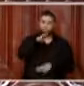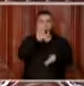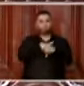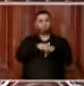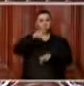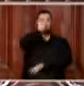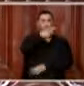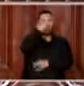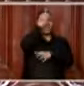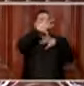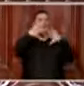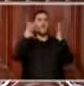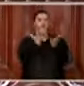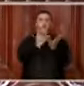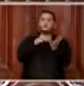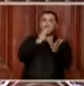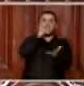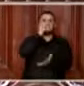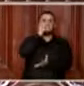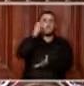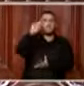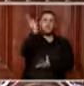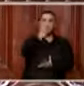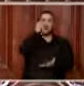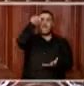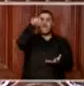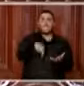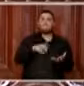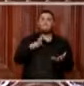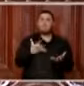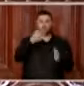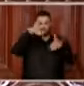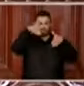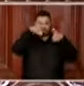للإنسانية جمعاء أن تضع حدا